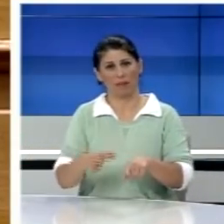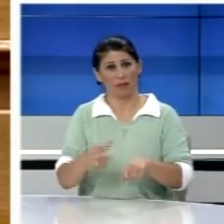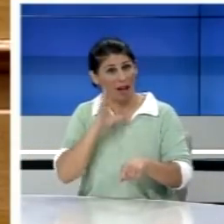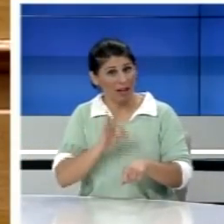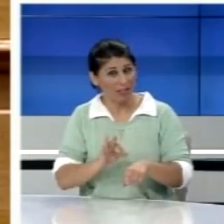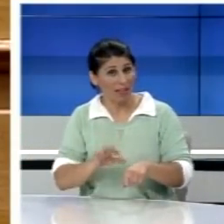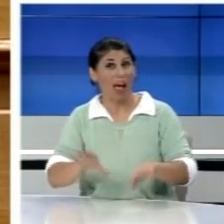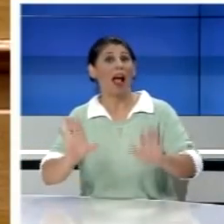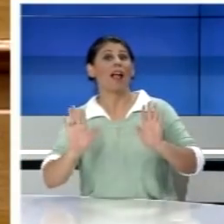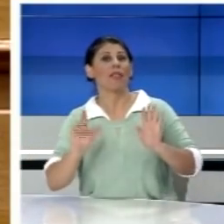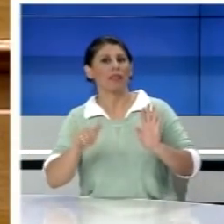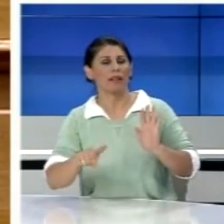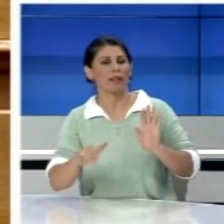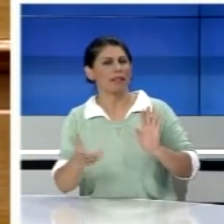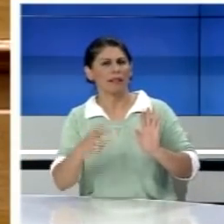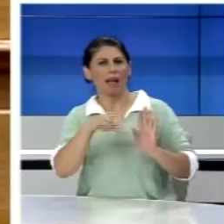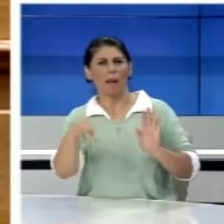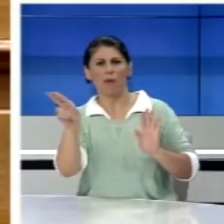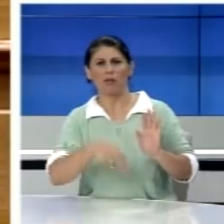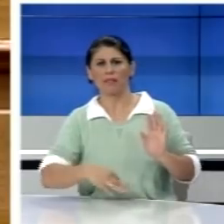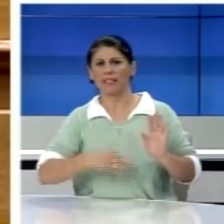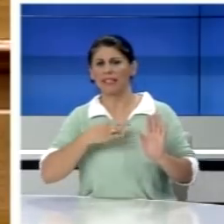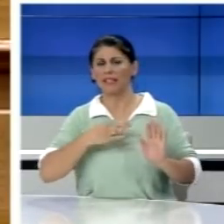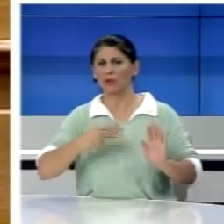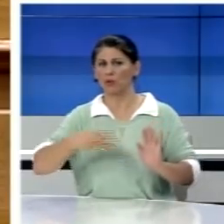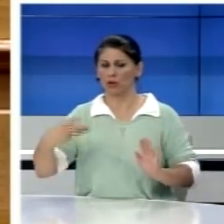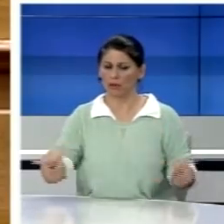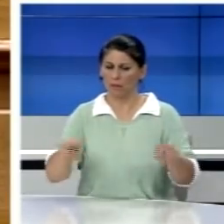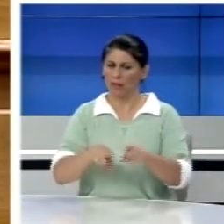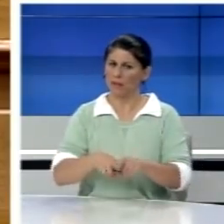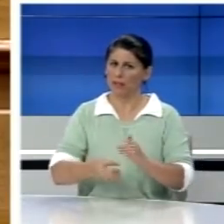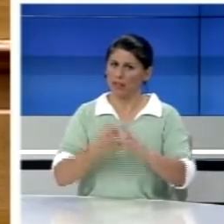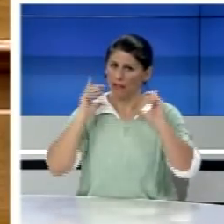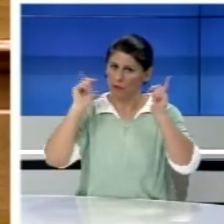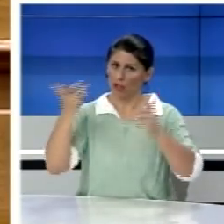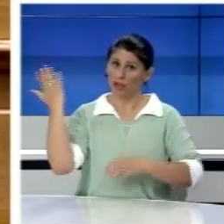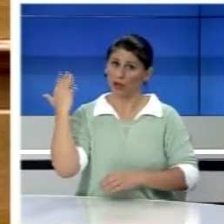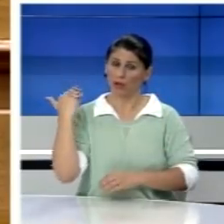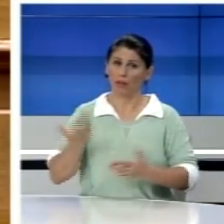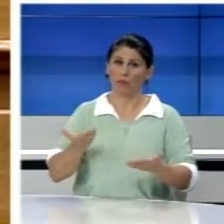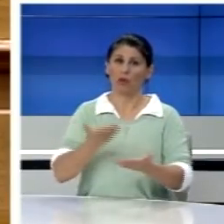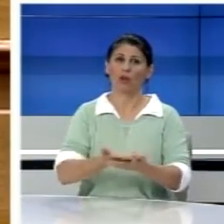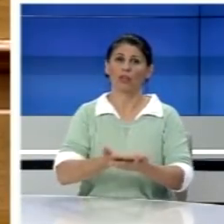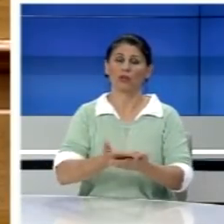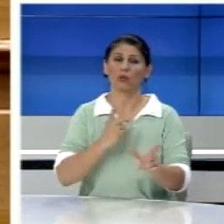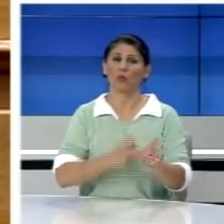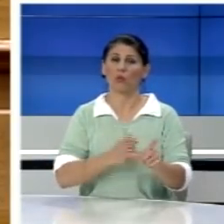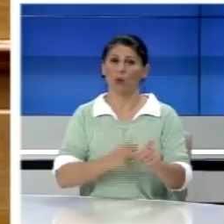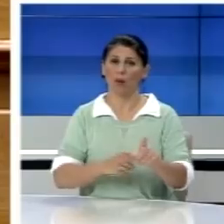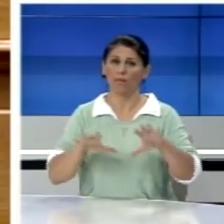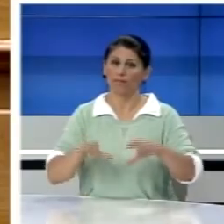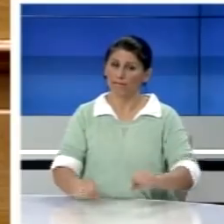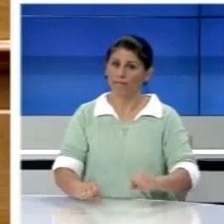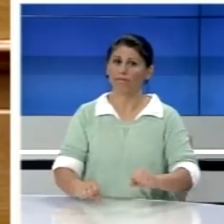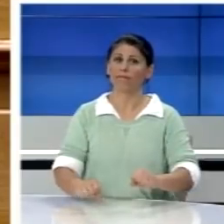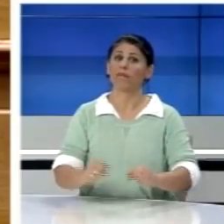είναι έτσι, γιατί απορρίψατε, κύριοι του ΣΥΡΙΖΑ, από κοινού με τη Νέα Δημοκρατία τότε, την πρόταση του ΚΚΕ να